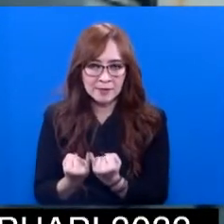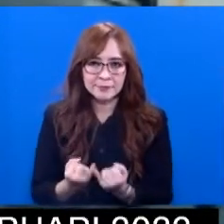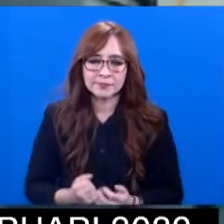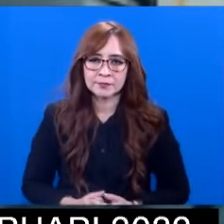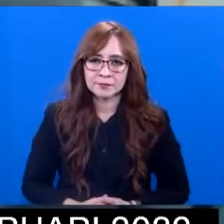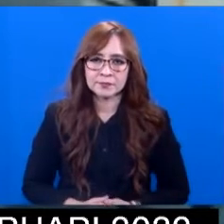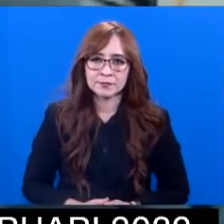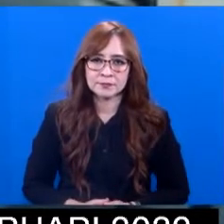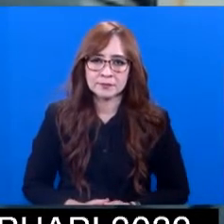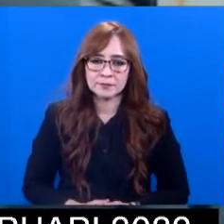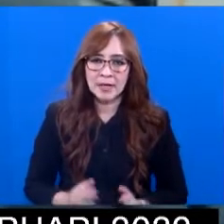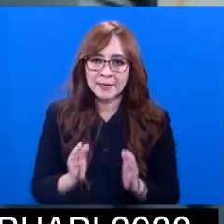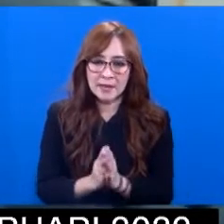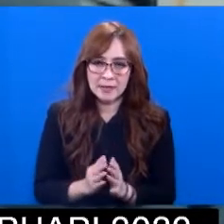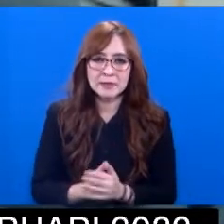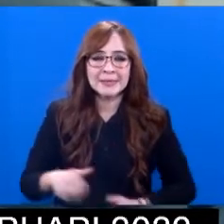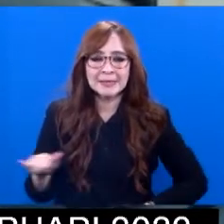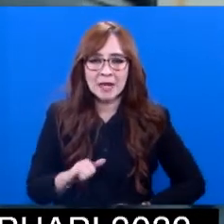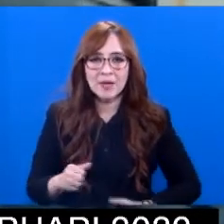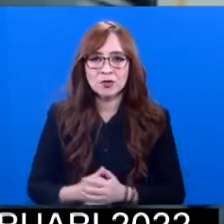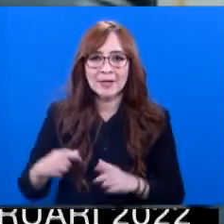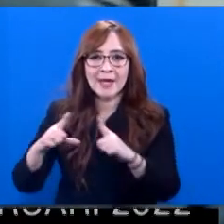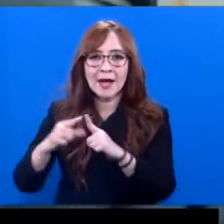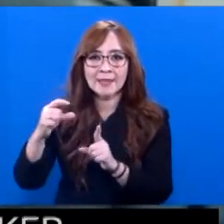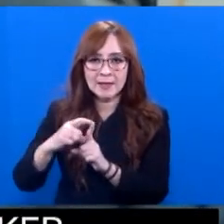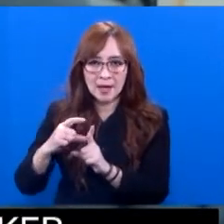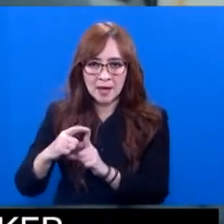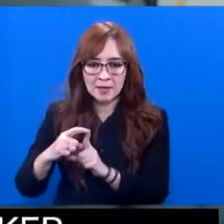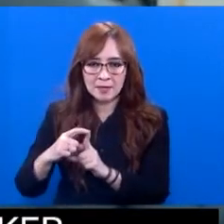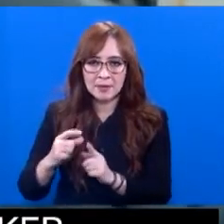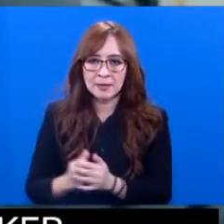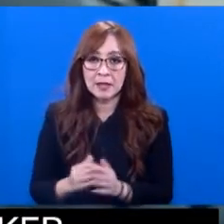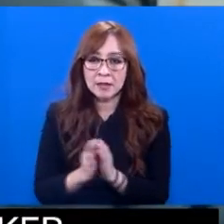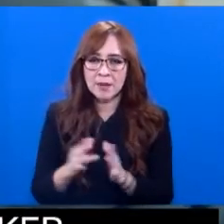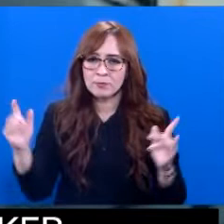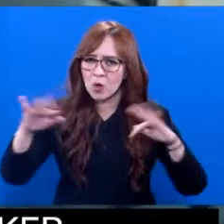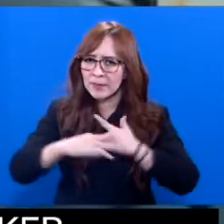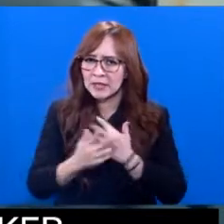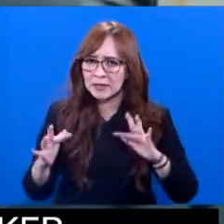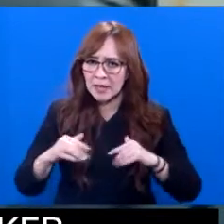laju pasukan darat lawan yang akan menguasai ibu kota, lalu kemudian mobilitas strategisnya